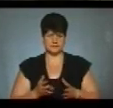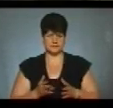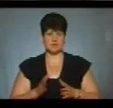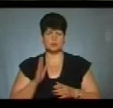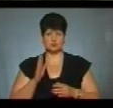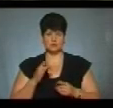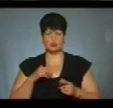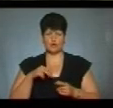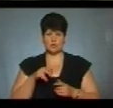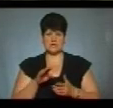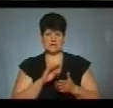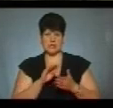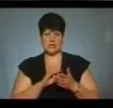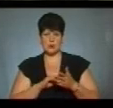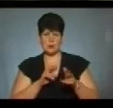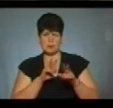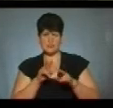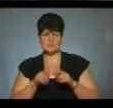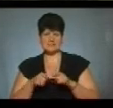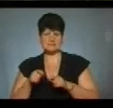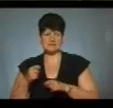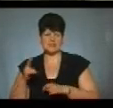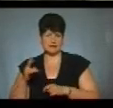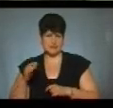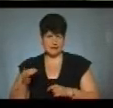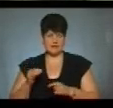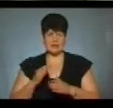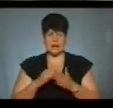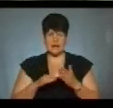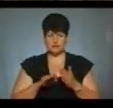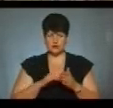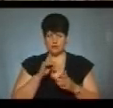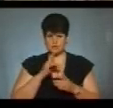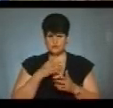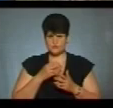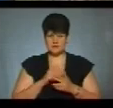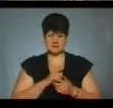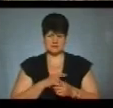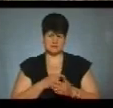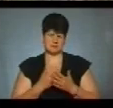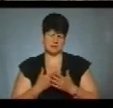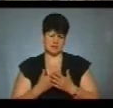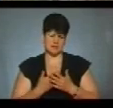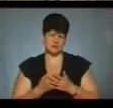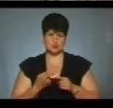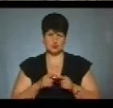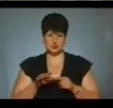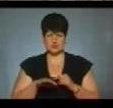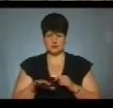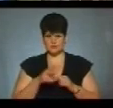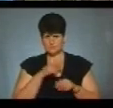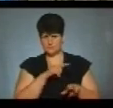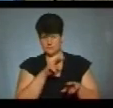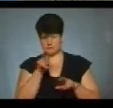ходити, описувати збитки. Ліквідовуємо зараз, ми ще поки що своїми силами. Приблизно, якщо цю територію ми вчора так